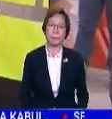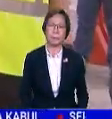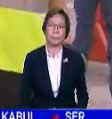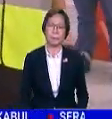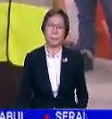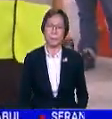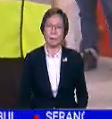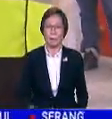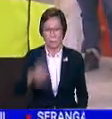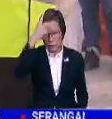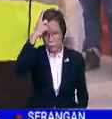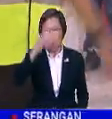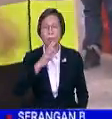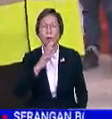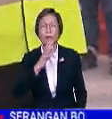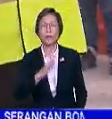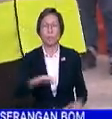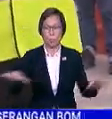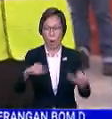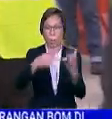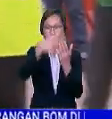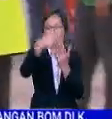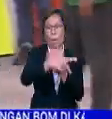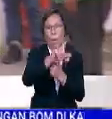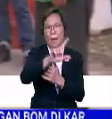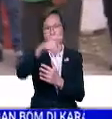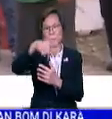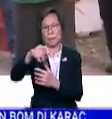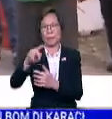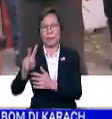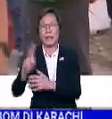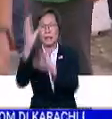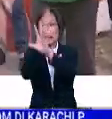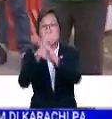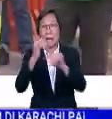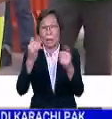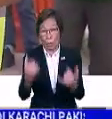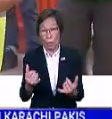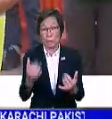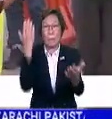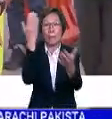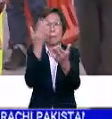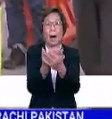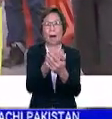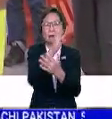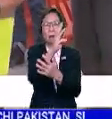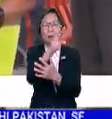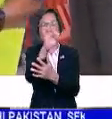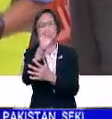Datuk Seri Fadilah berkata status pelaksanaan projek LPB Sarawak setakat ini telah mencapai